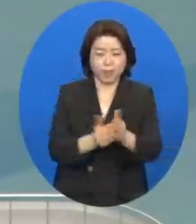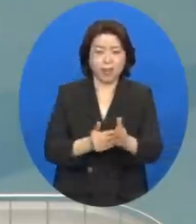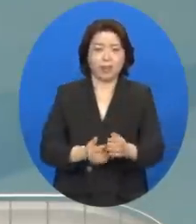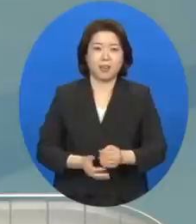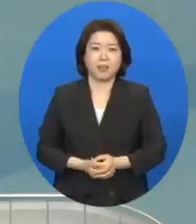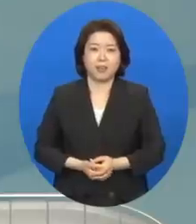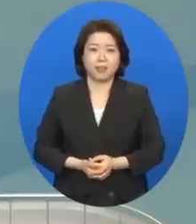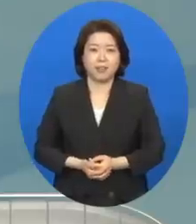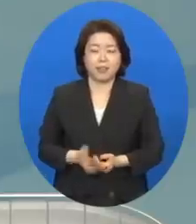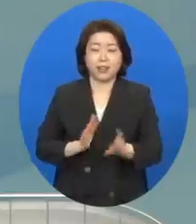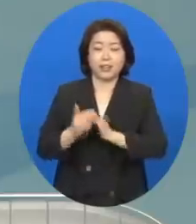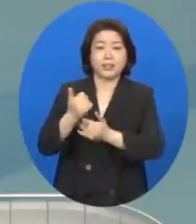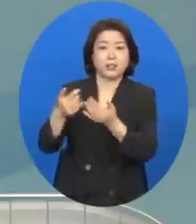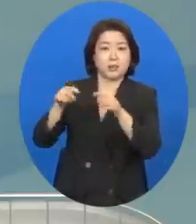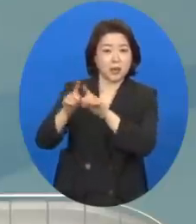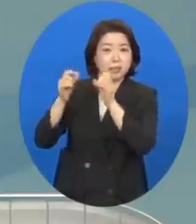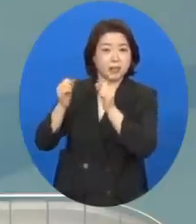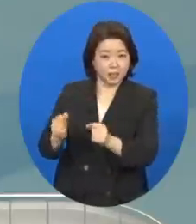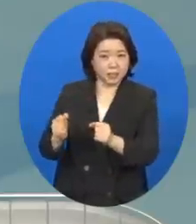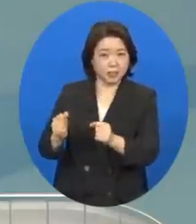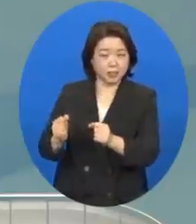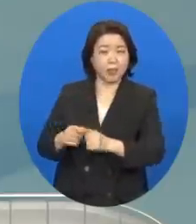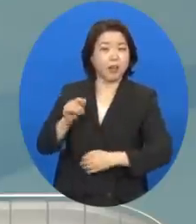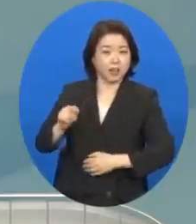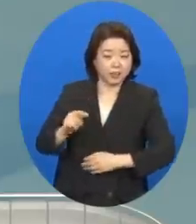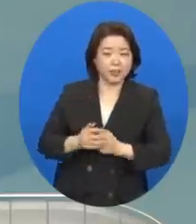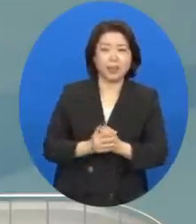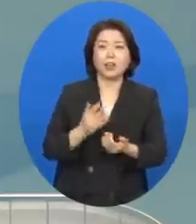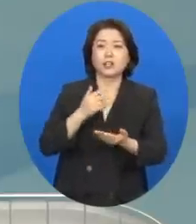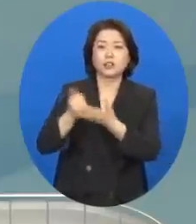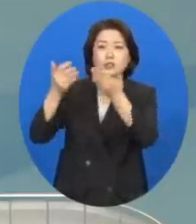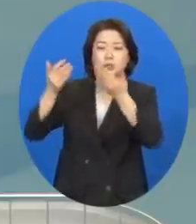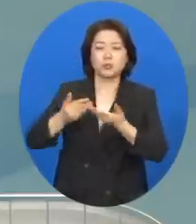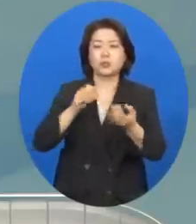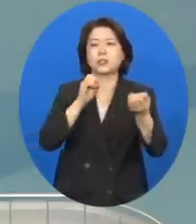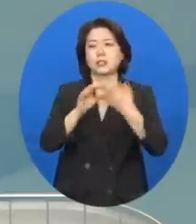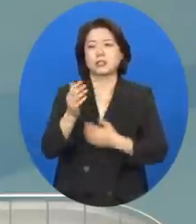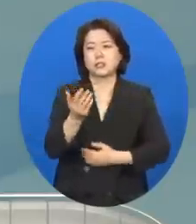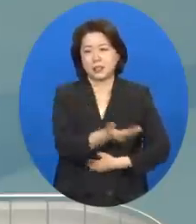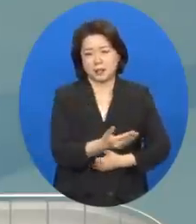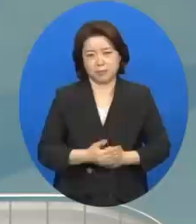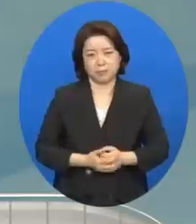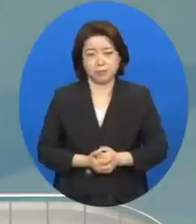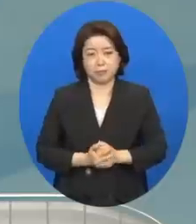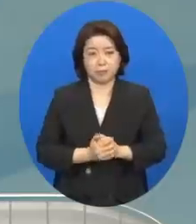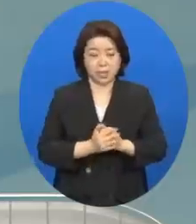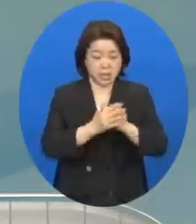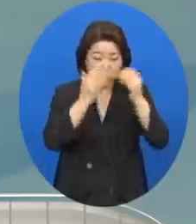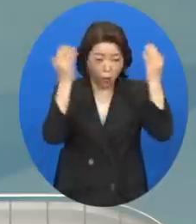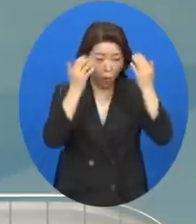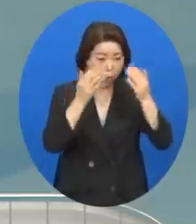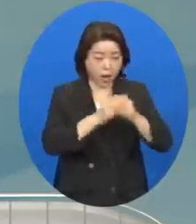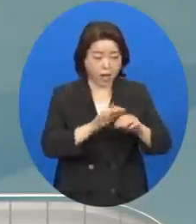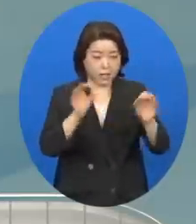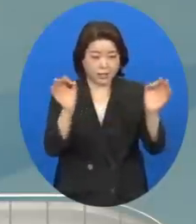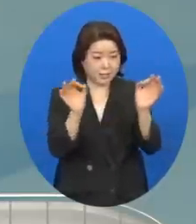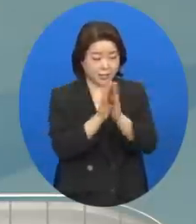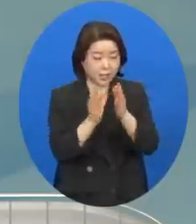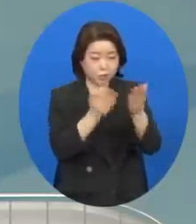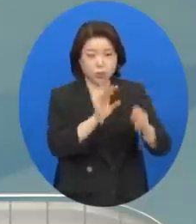예수님이 함께 계신다는 것. 그게 주님이 주시는 답이었어요. 환난을 면해주겠다고 하지